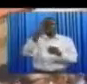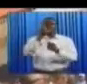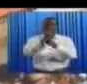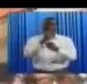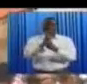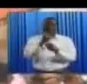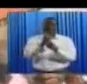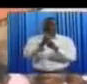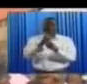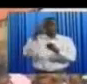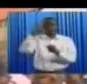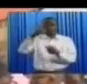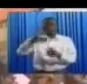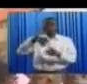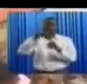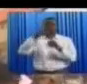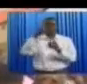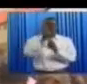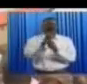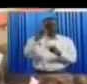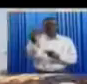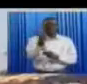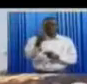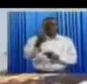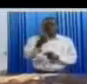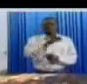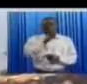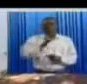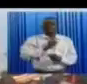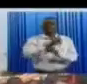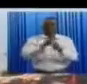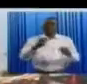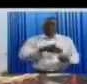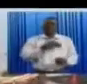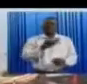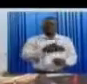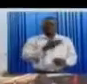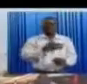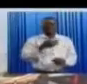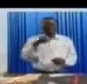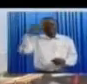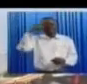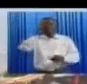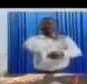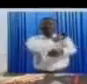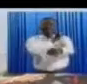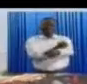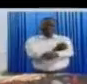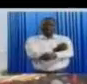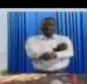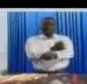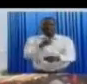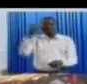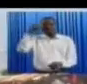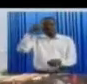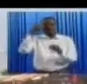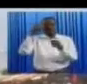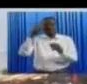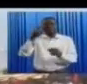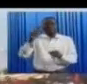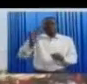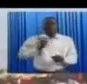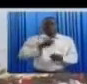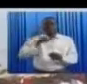douleur et de solitude. C'est un sentiment de fierté, de reconnaissance par les plus hautes autorités de ce pays, par